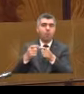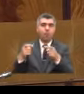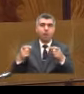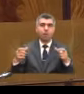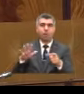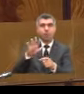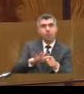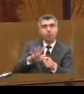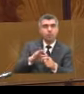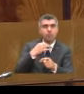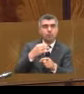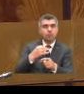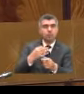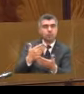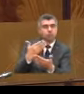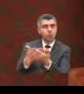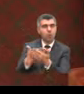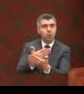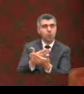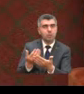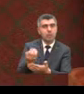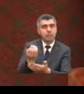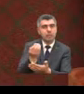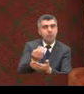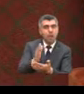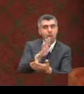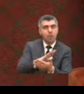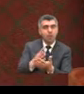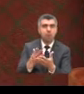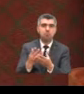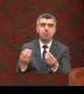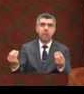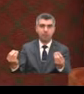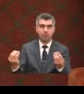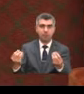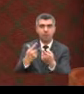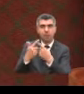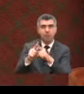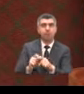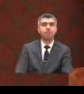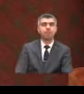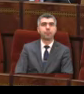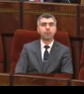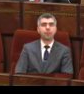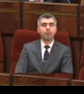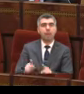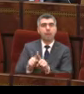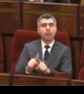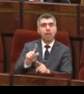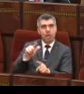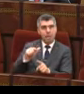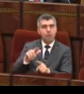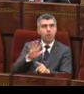القاعدة هذه موجودة. تسول بكل تمدراته وأشكاله وتنوعه واجد موجود